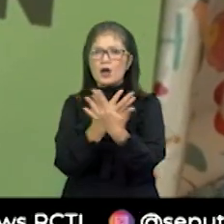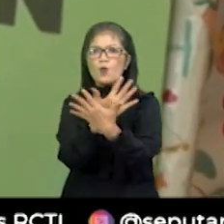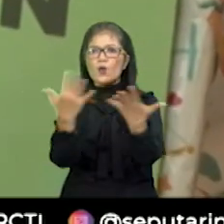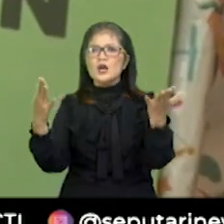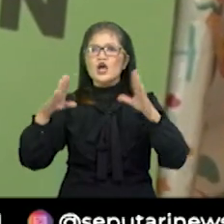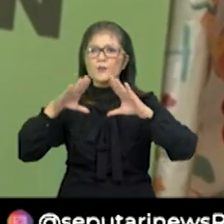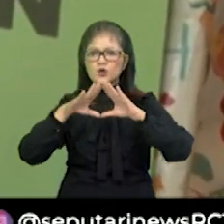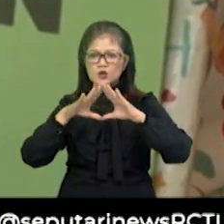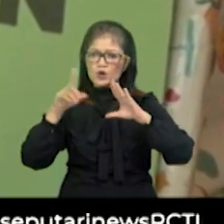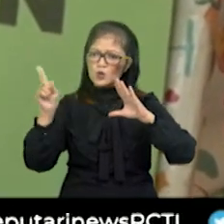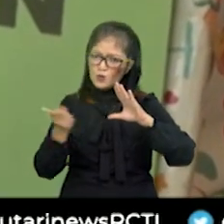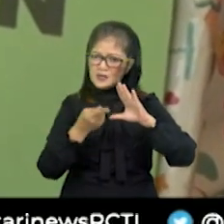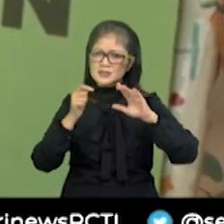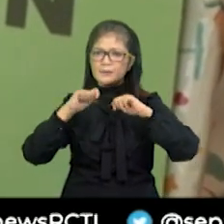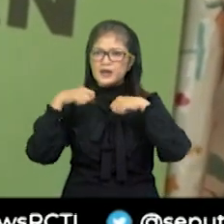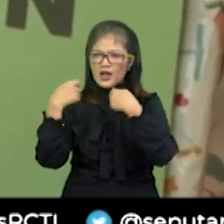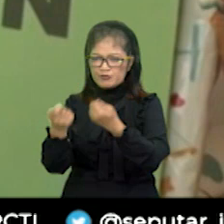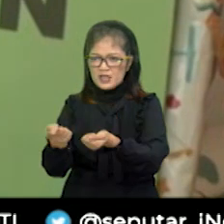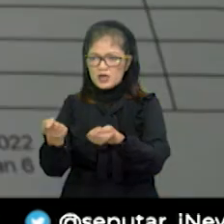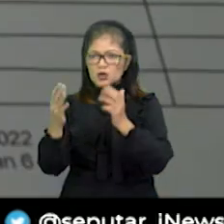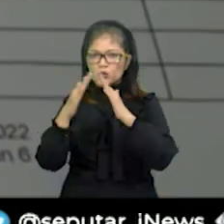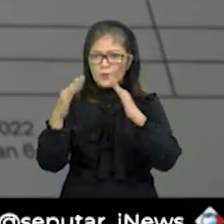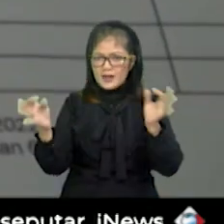sekolah Kota Mojokerto.